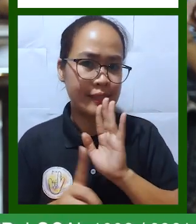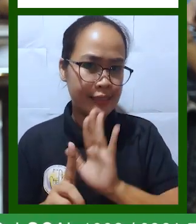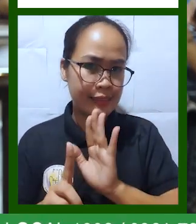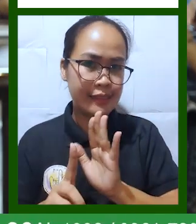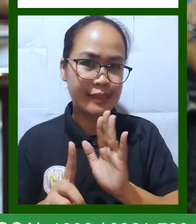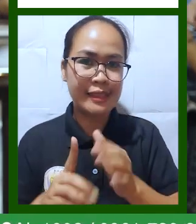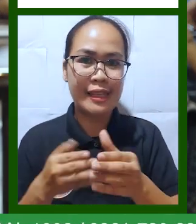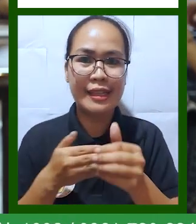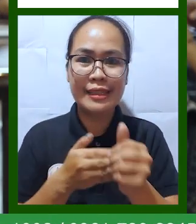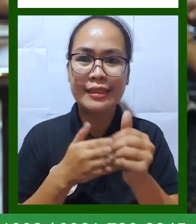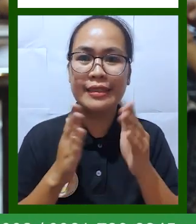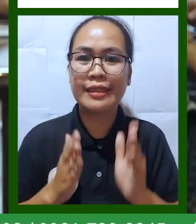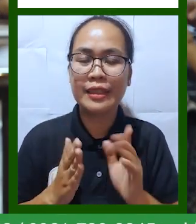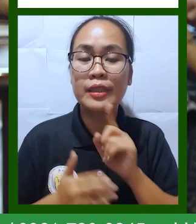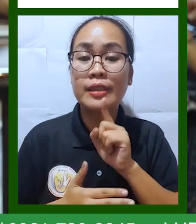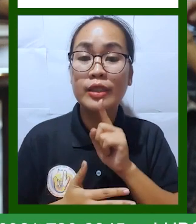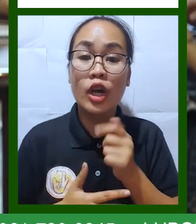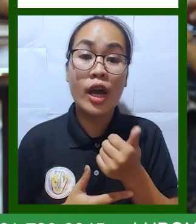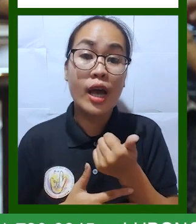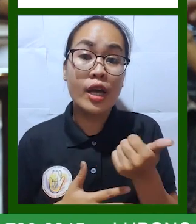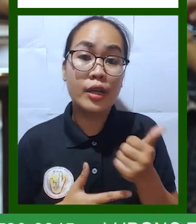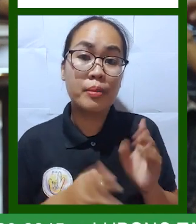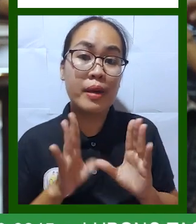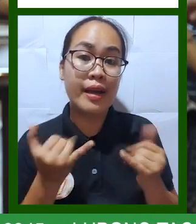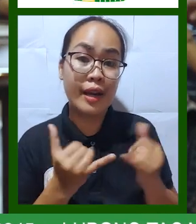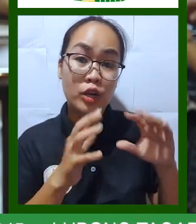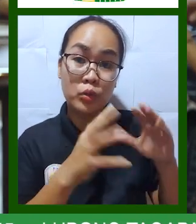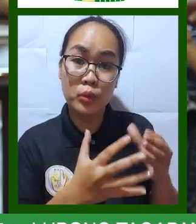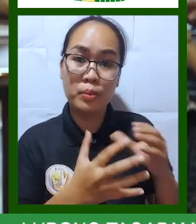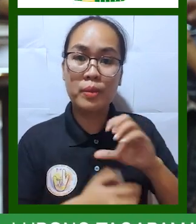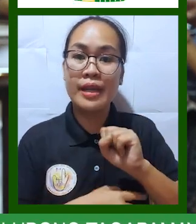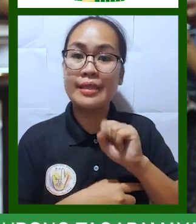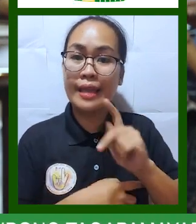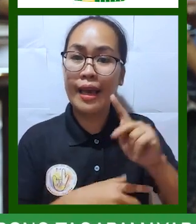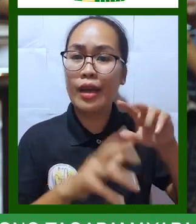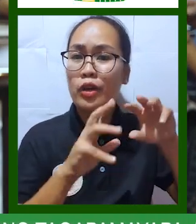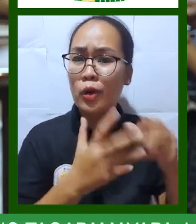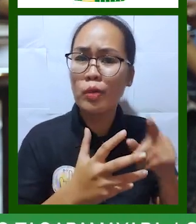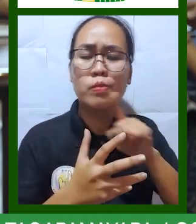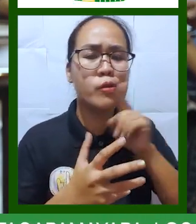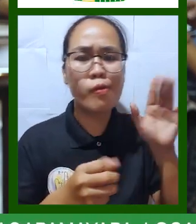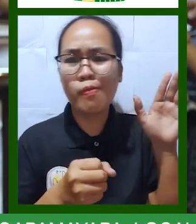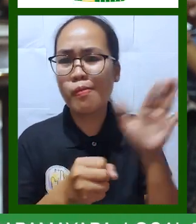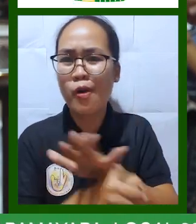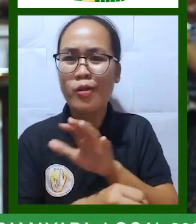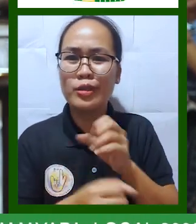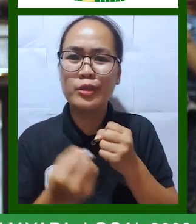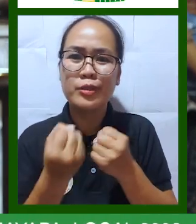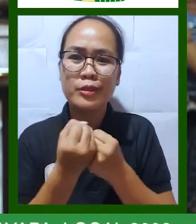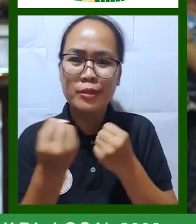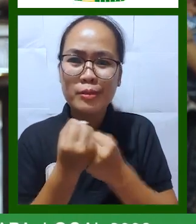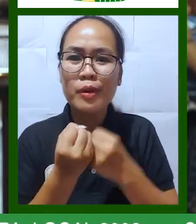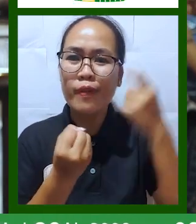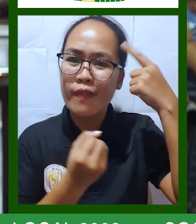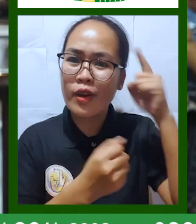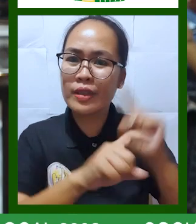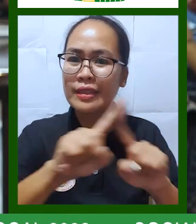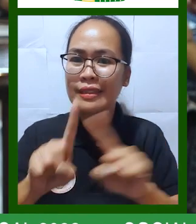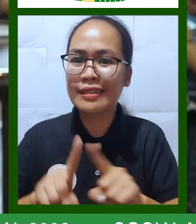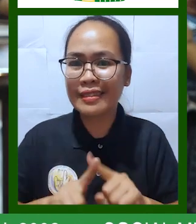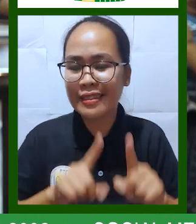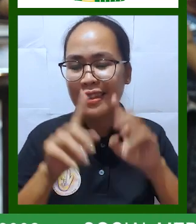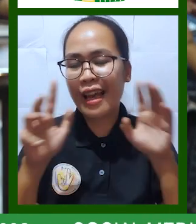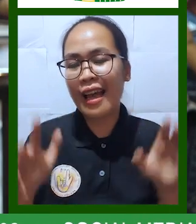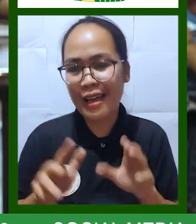nun. Diba? At syempre, ang ating Barangay Council, SK Council, na ever supportive, no, full support sa ating mga